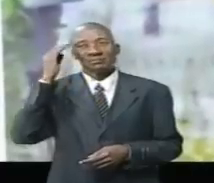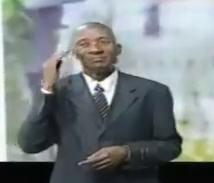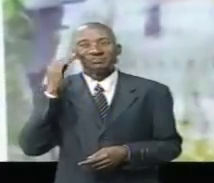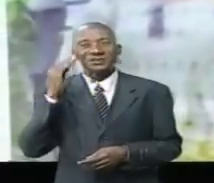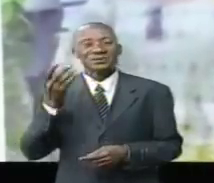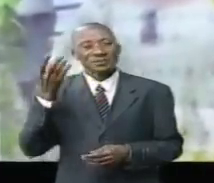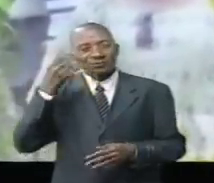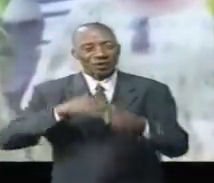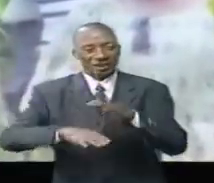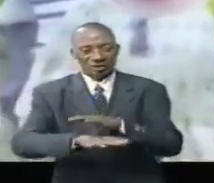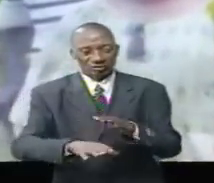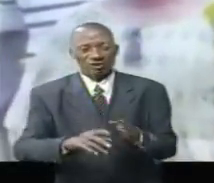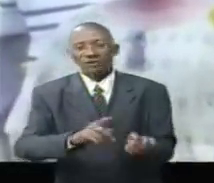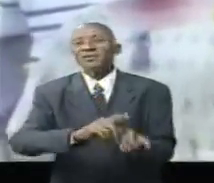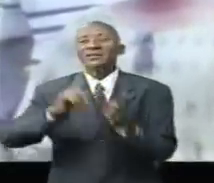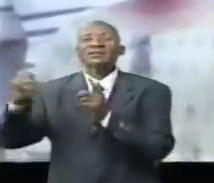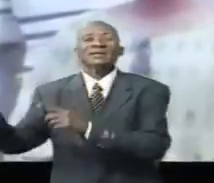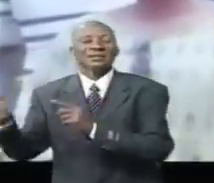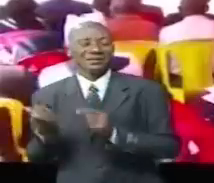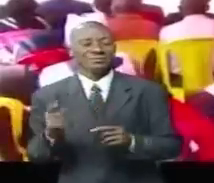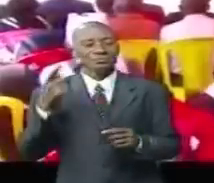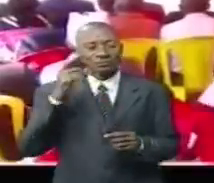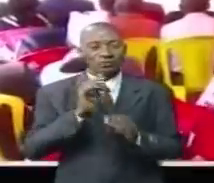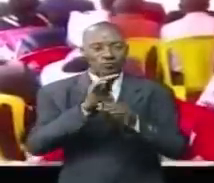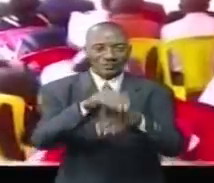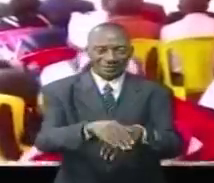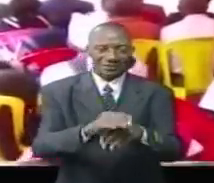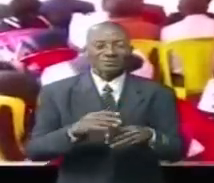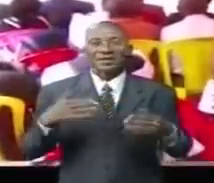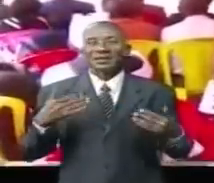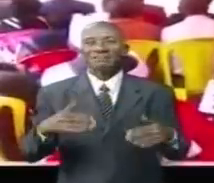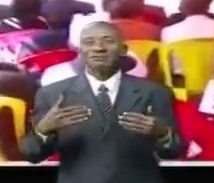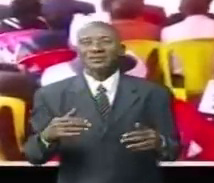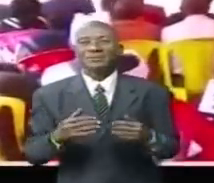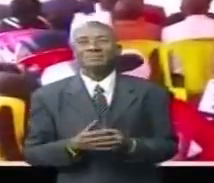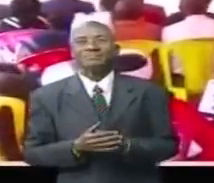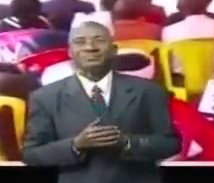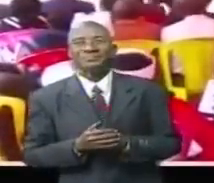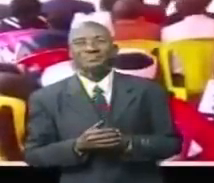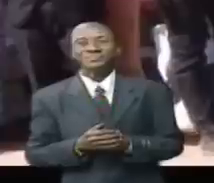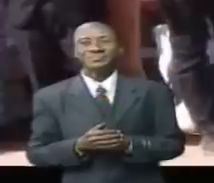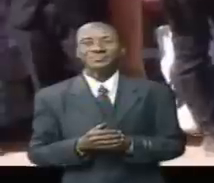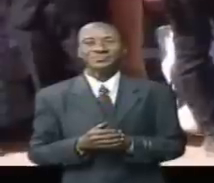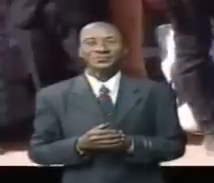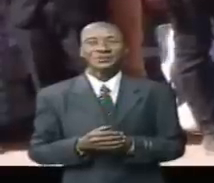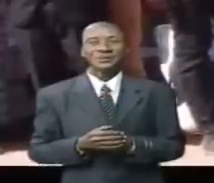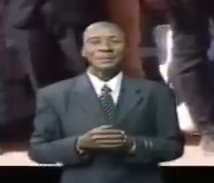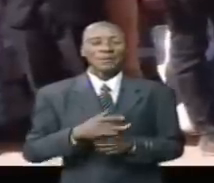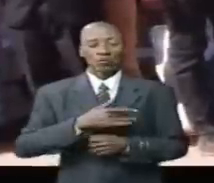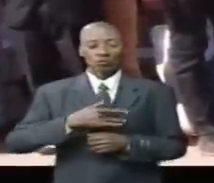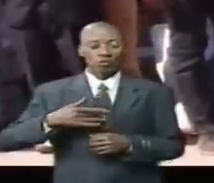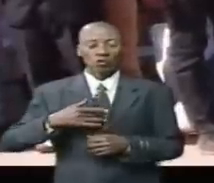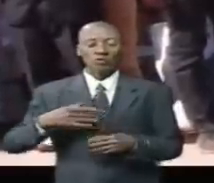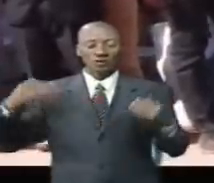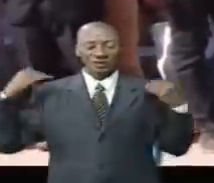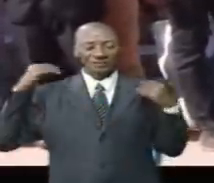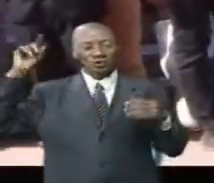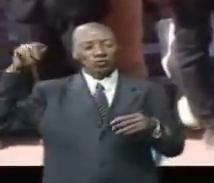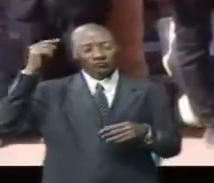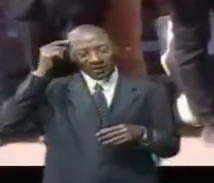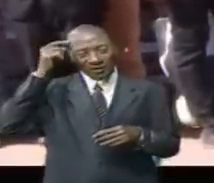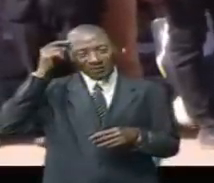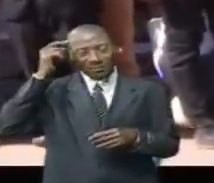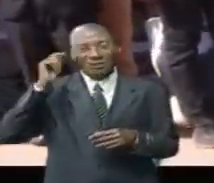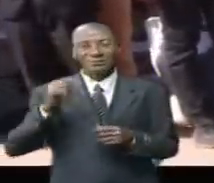culturel, touristique et mémoriel du peuple Yeke. Au nom du premier ministre, chef du gouvernement, je